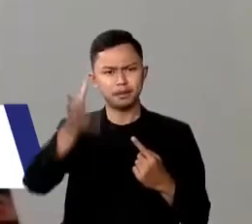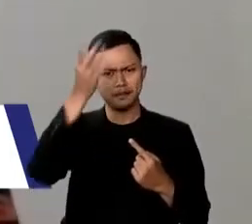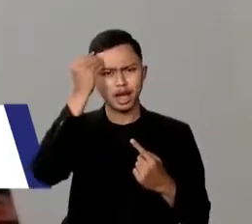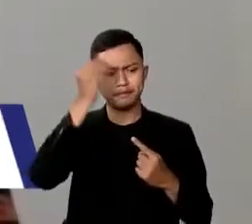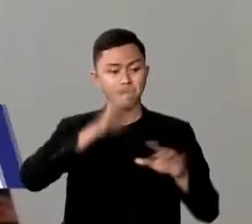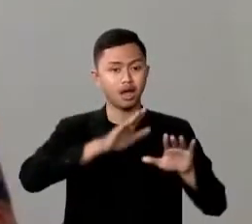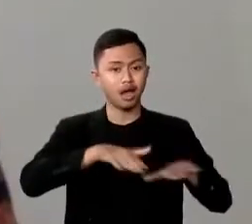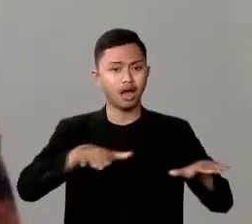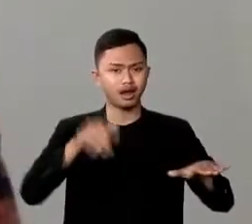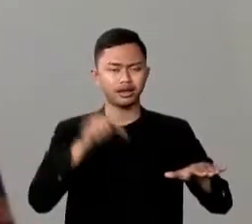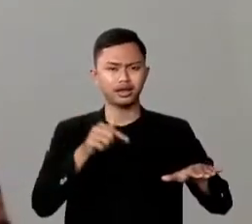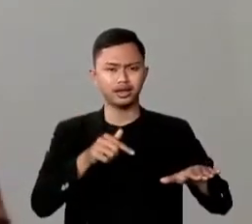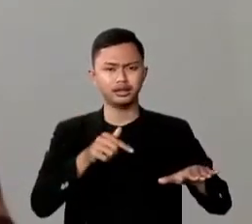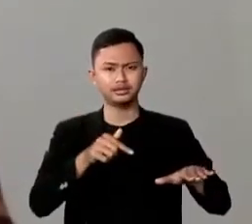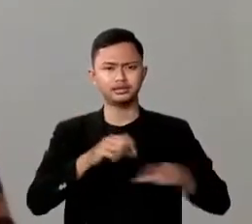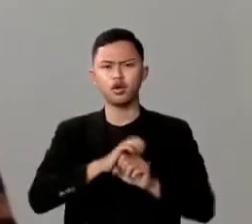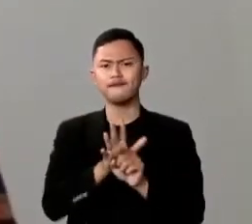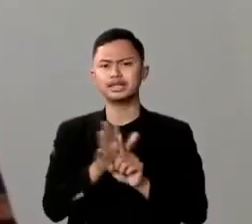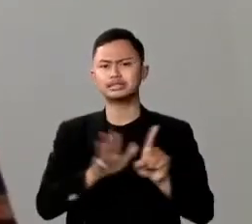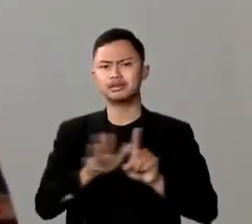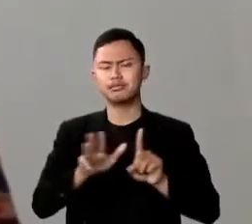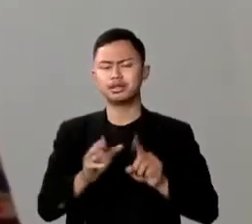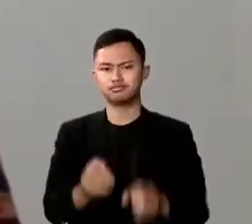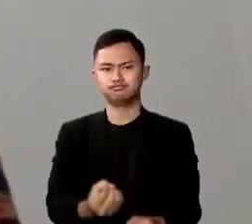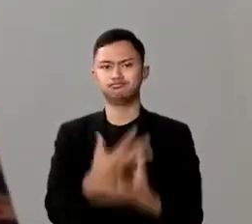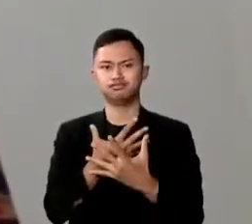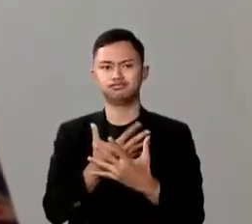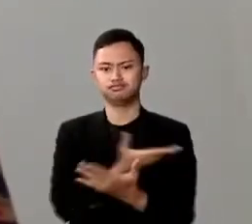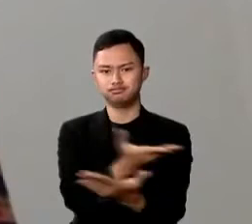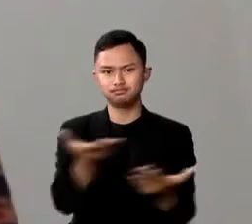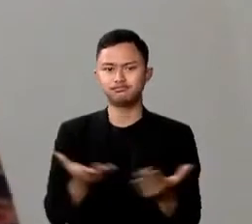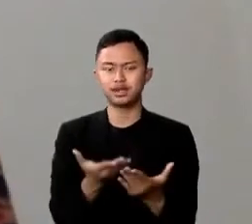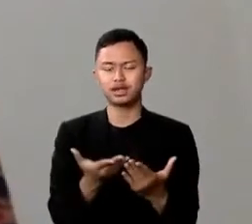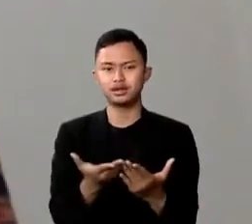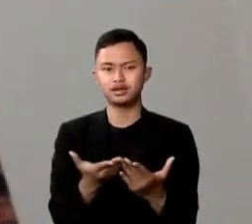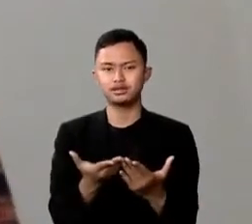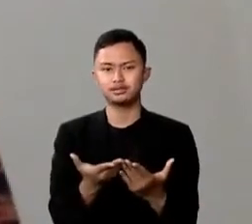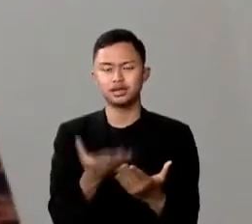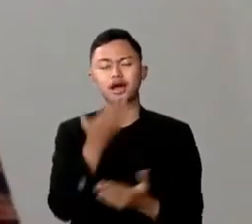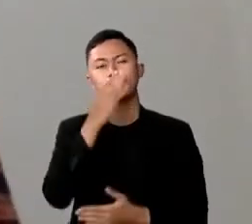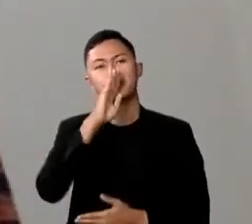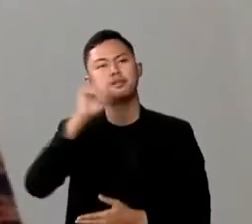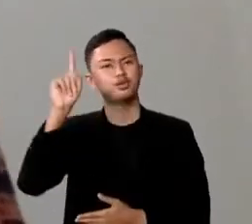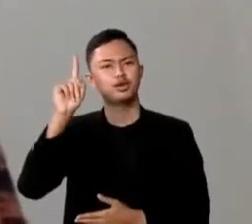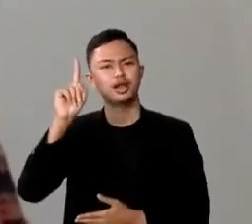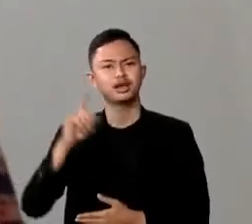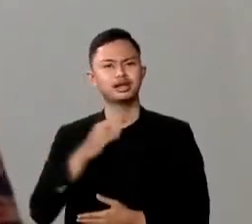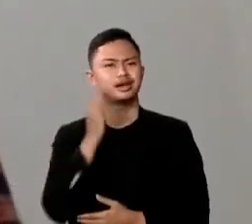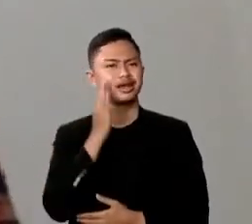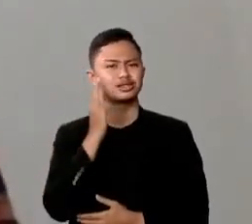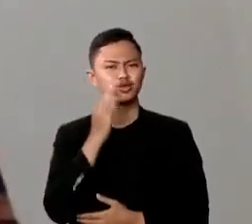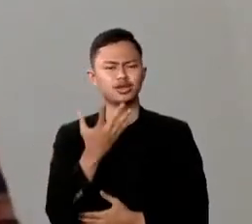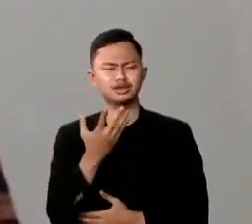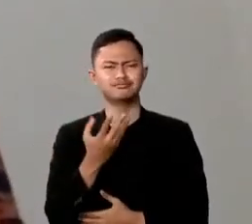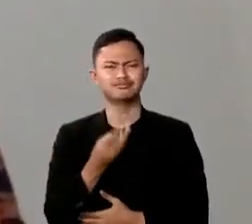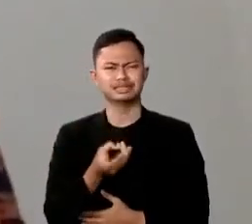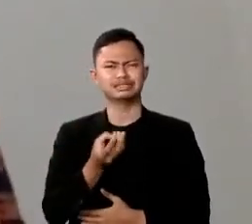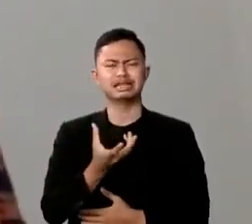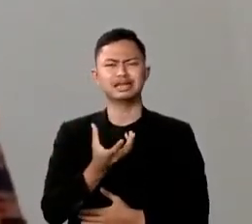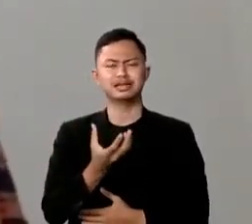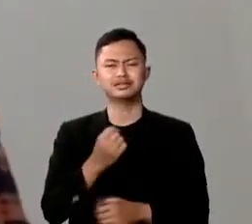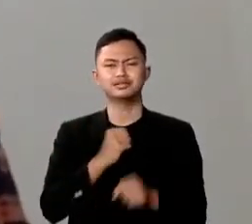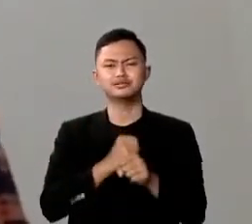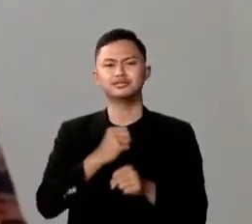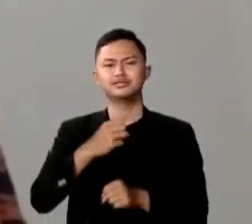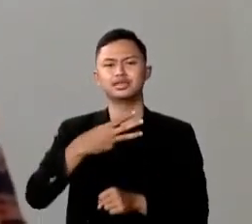anak-anak ini kalau terinfeksi copy 19 sebagian besar ya alhamdulillah my sebagian besar itu gejalanya ringan Iya